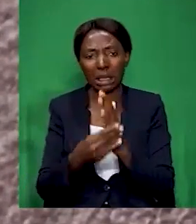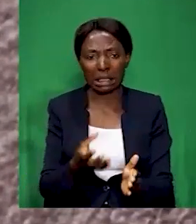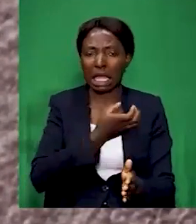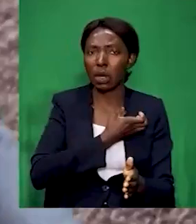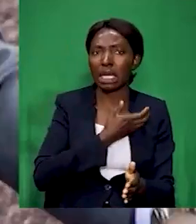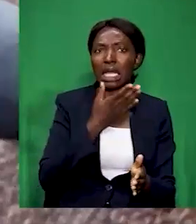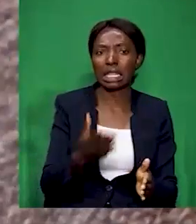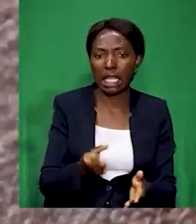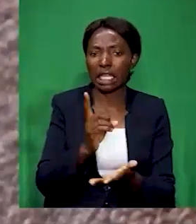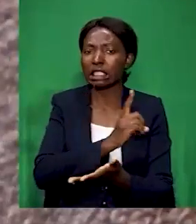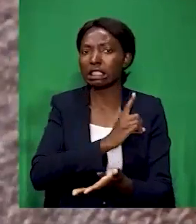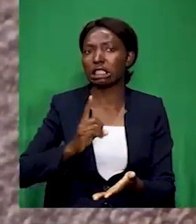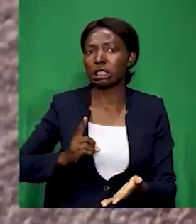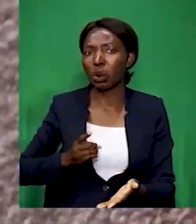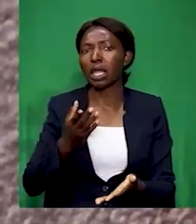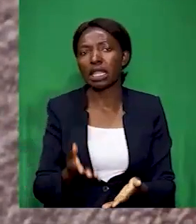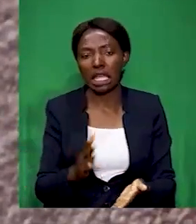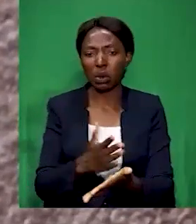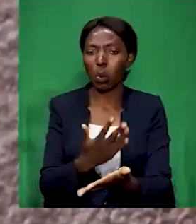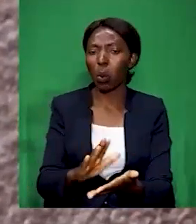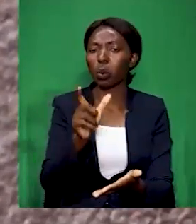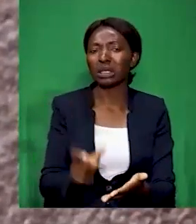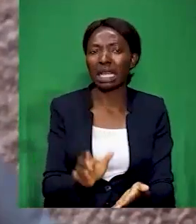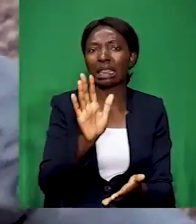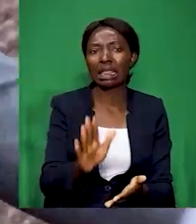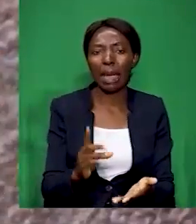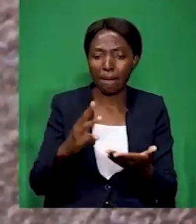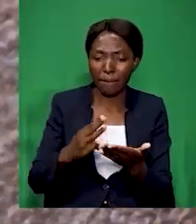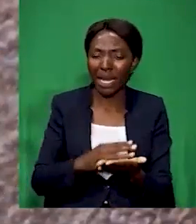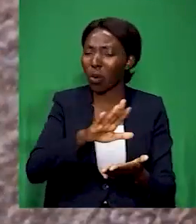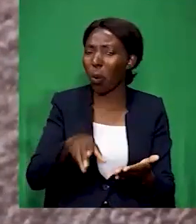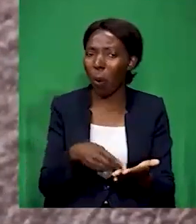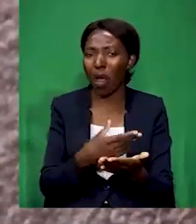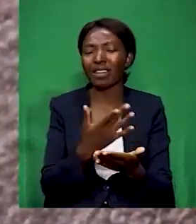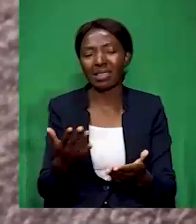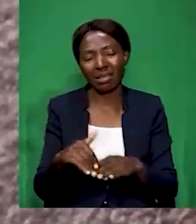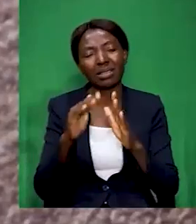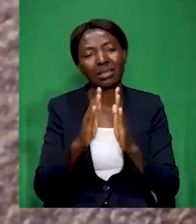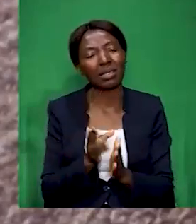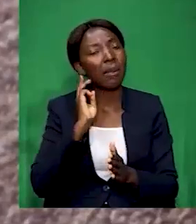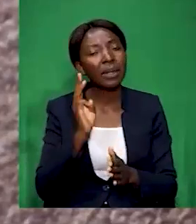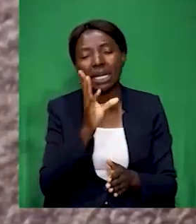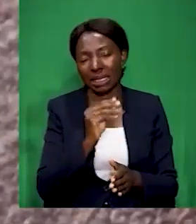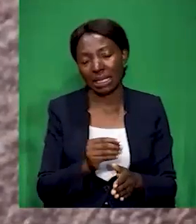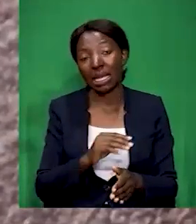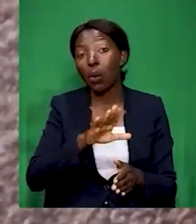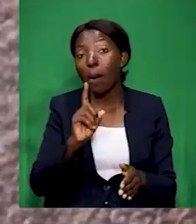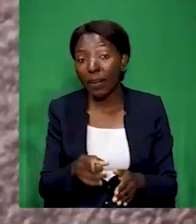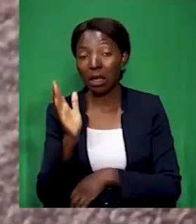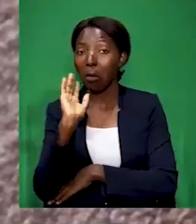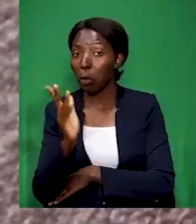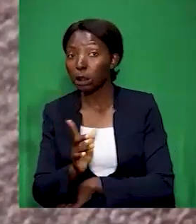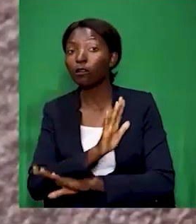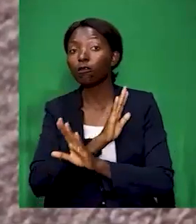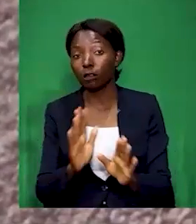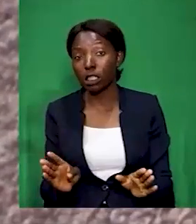elder ndiwe mudikoni andiwe muimbisi ndiwe kuronga ma program vanapita vanoti aiwa isitofanira kumira